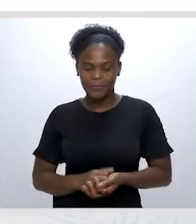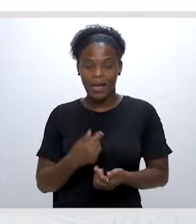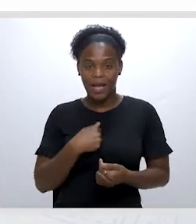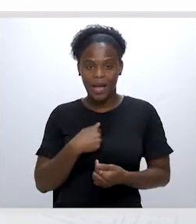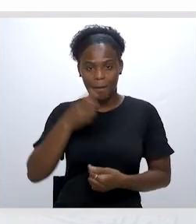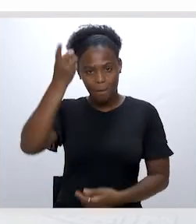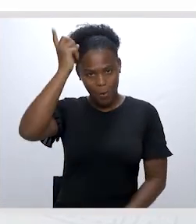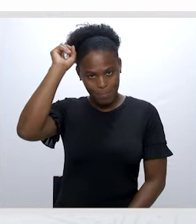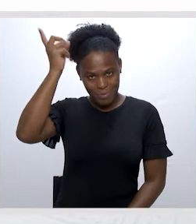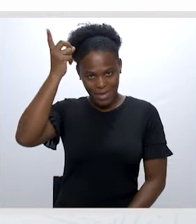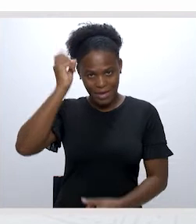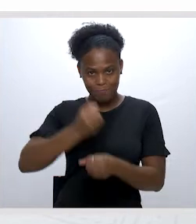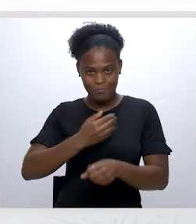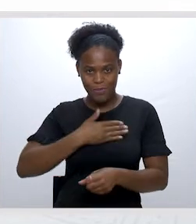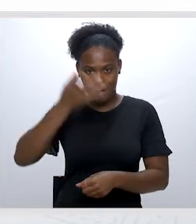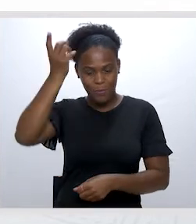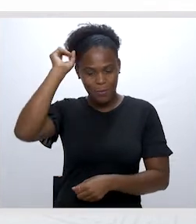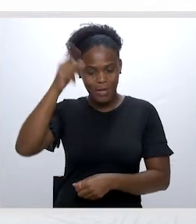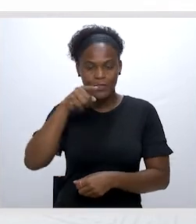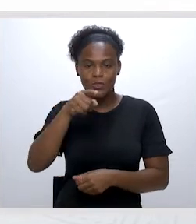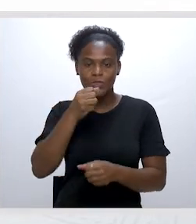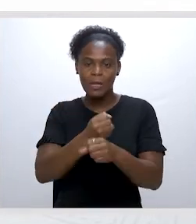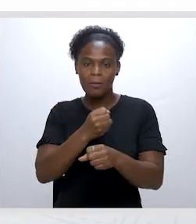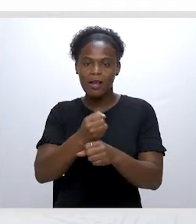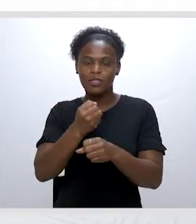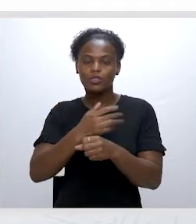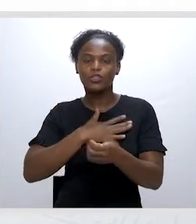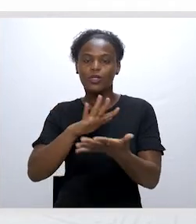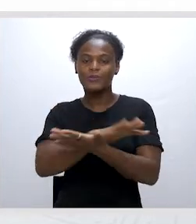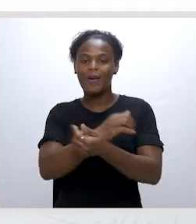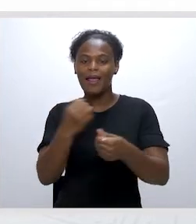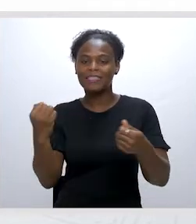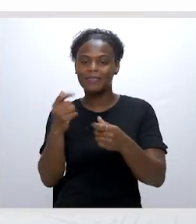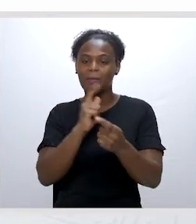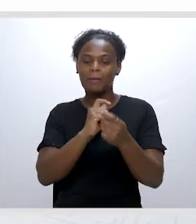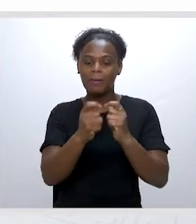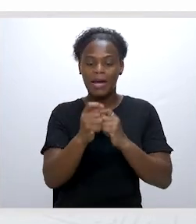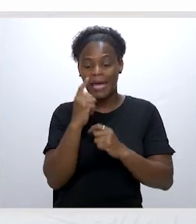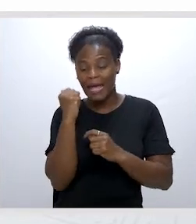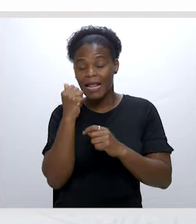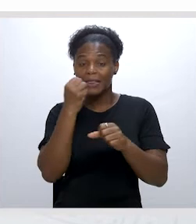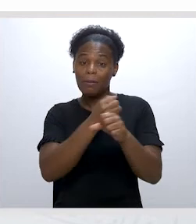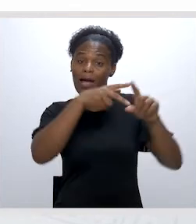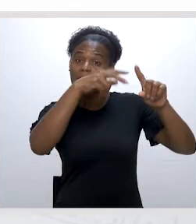pompier. Tu es journaliste. Il est électricien.